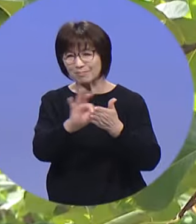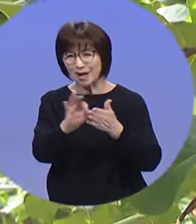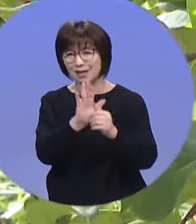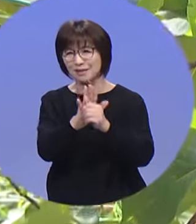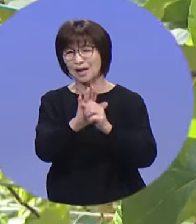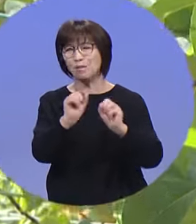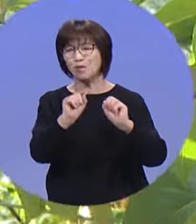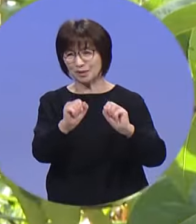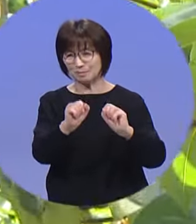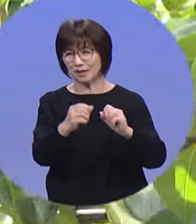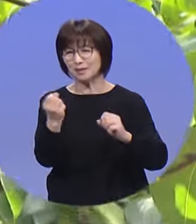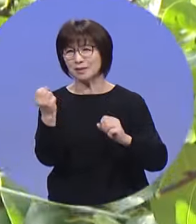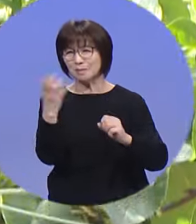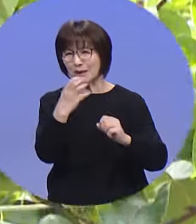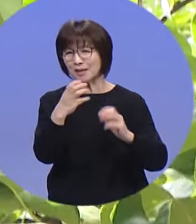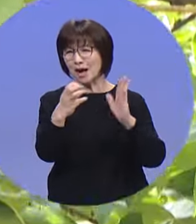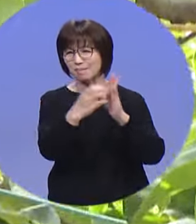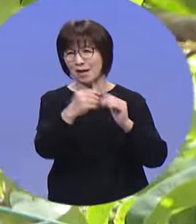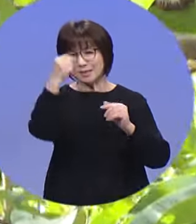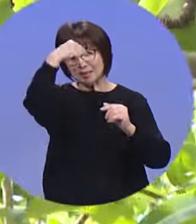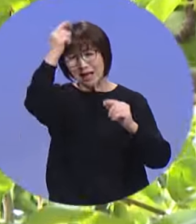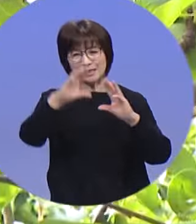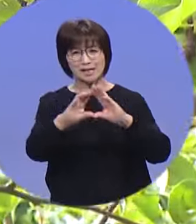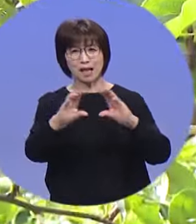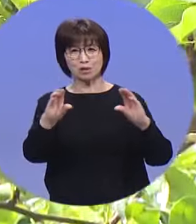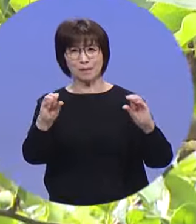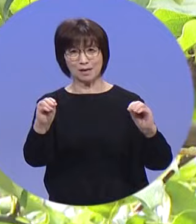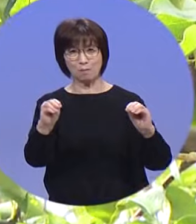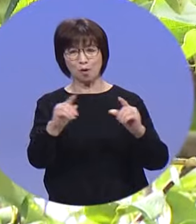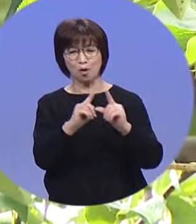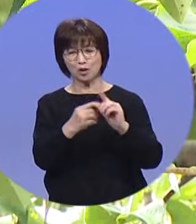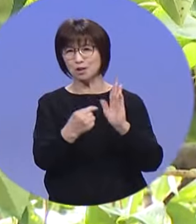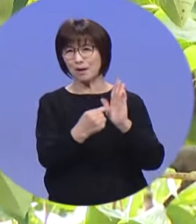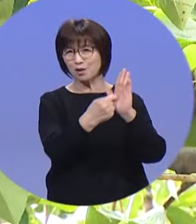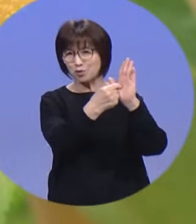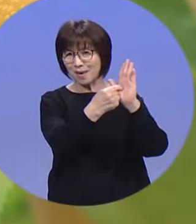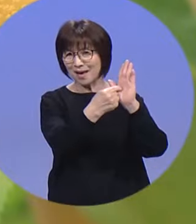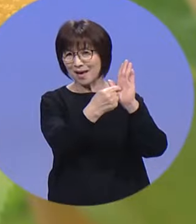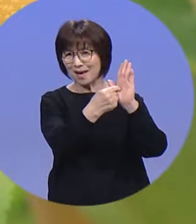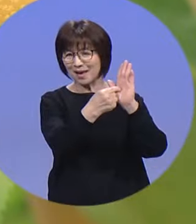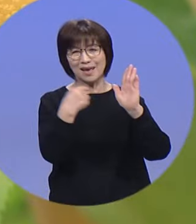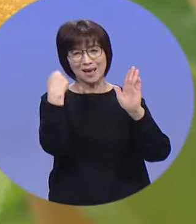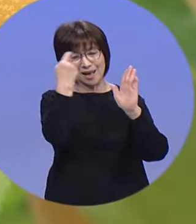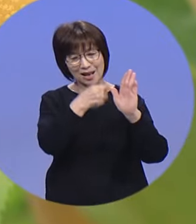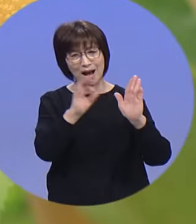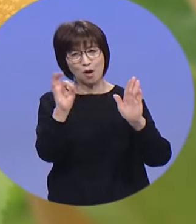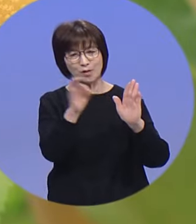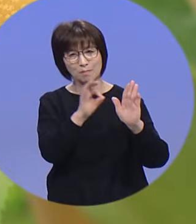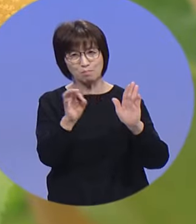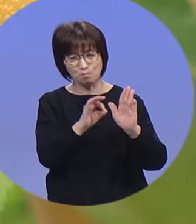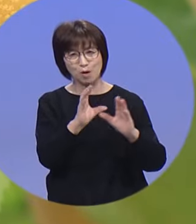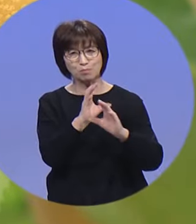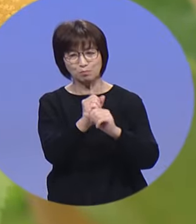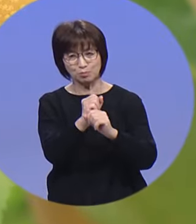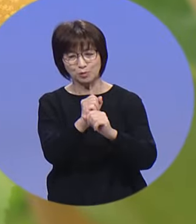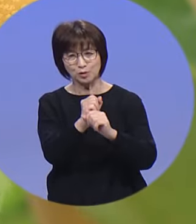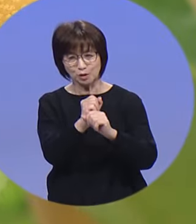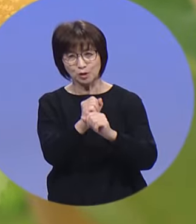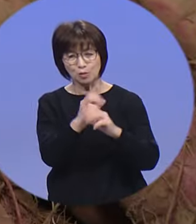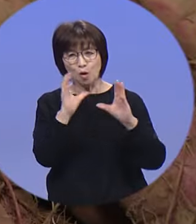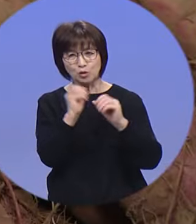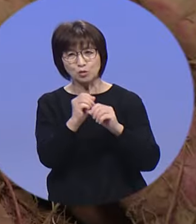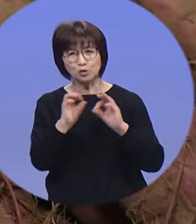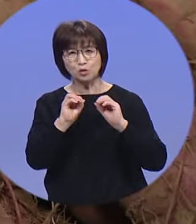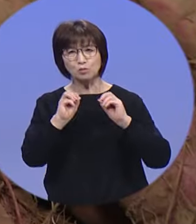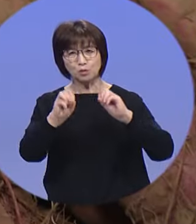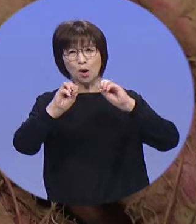。また梨やさつまいもなど千葉県の顔となる品目を核とした集中プロモーションを行うな